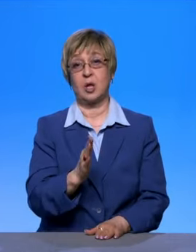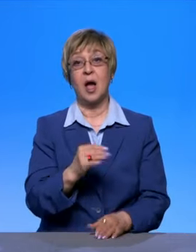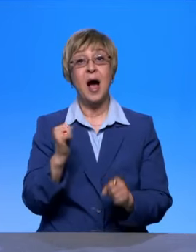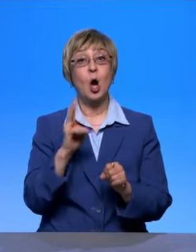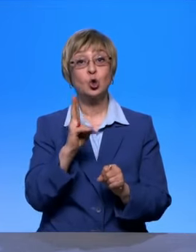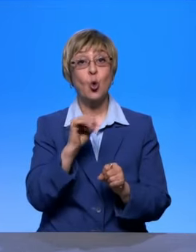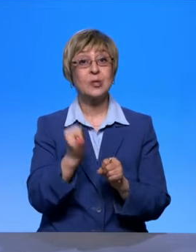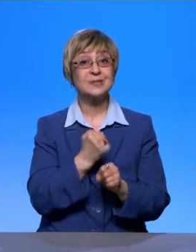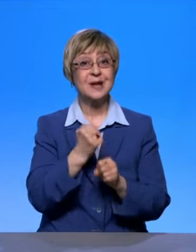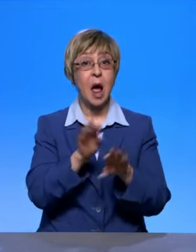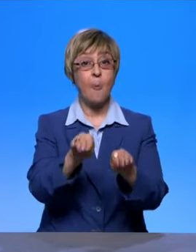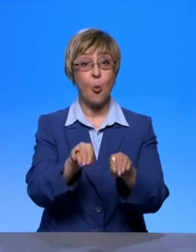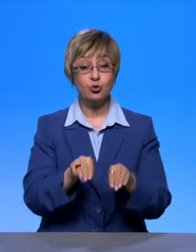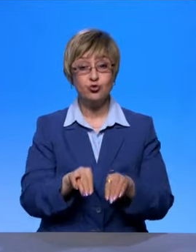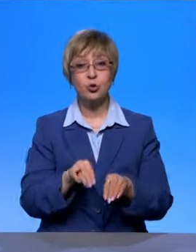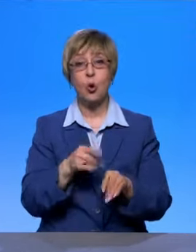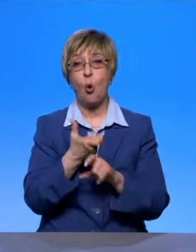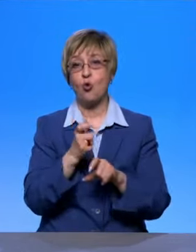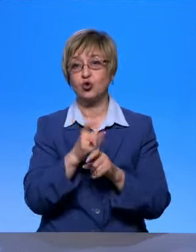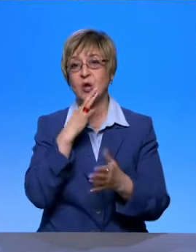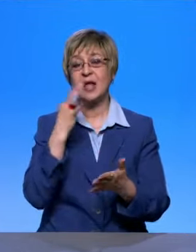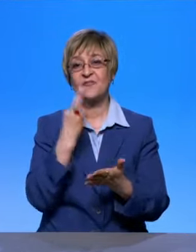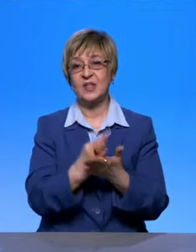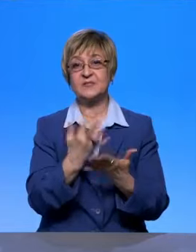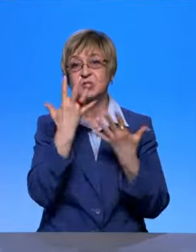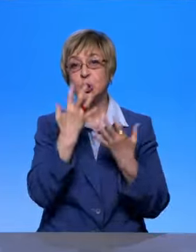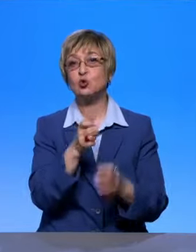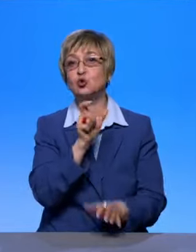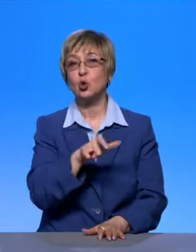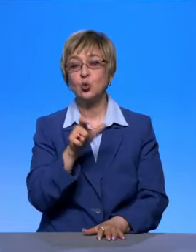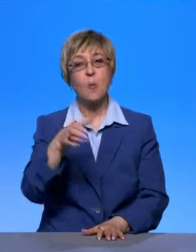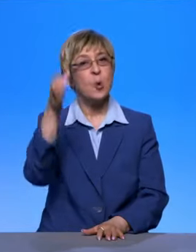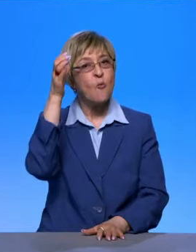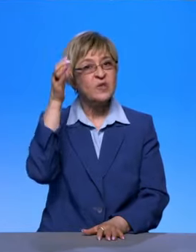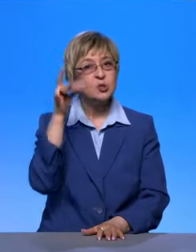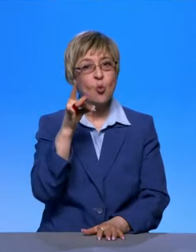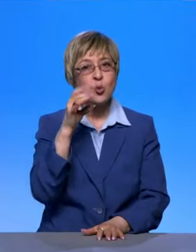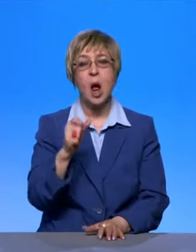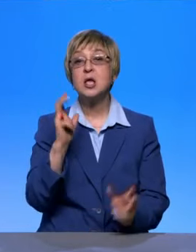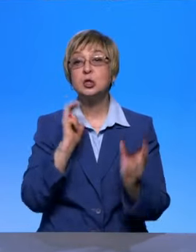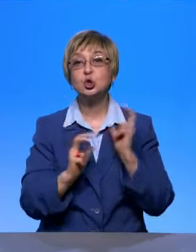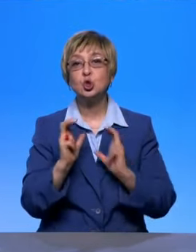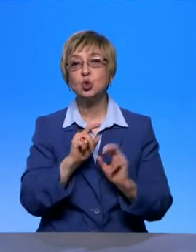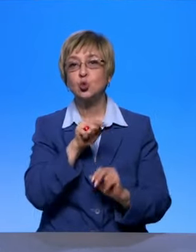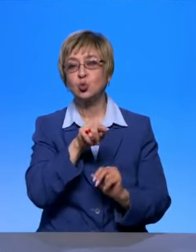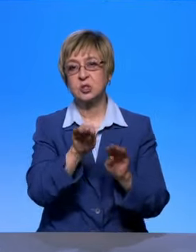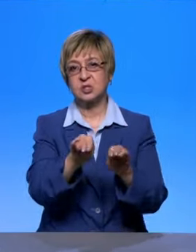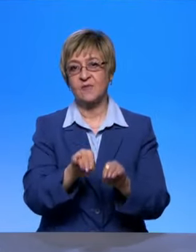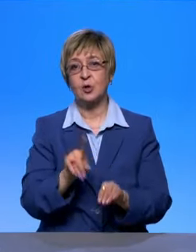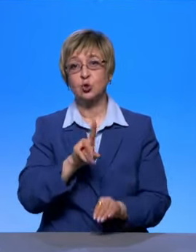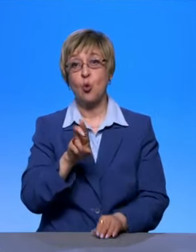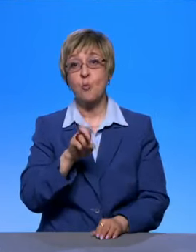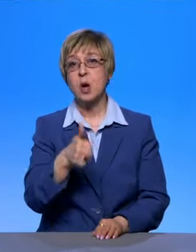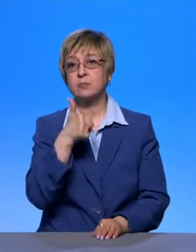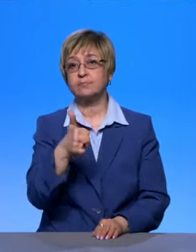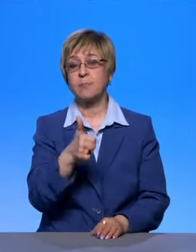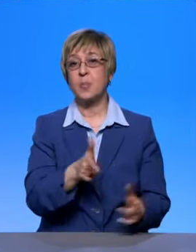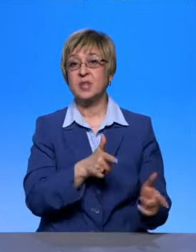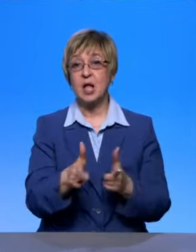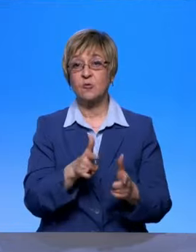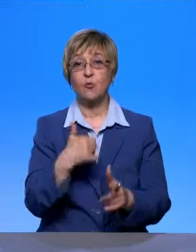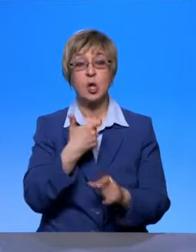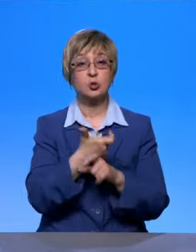это все-таки очень ответственные, серьезные люди, профессора, да, целый институт. Но чтобы достойно подготовиться, у нас же очень